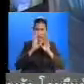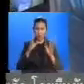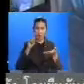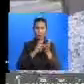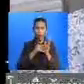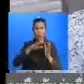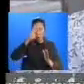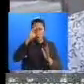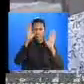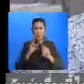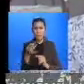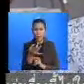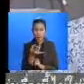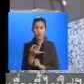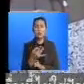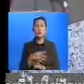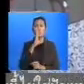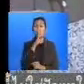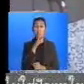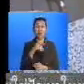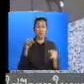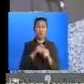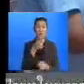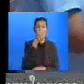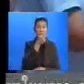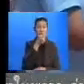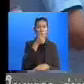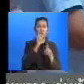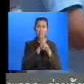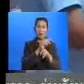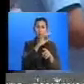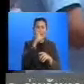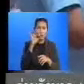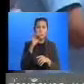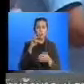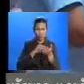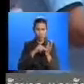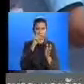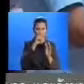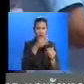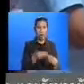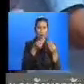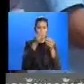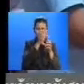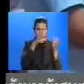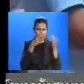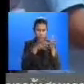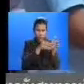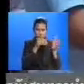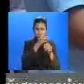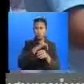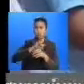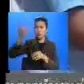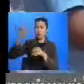ไข้หวัดใหญ่สายพันธุ์ใดซึ่งหากเป็นสายพันธุ์ A1 N1จะต้องส่งผลไปตรวจที่ประเทศสหรัฐอเมริกาอีก